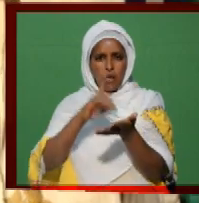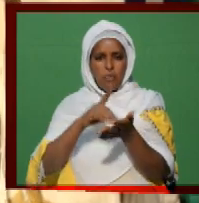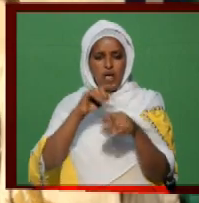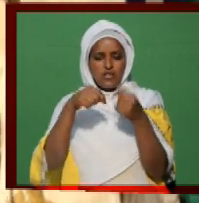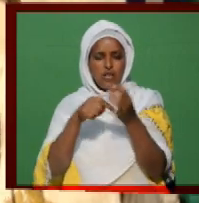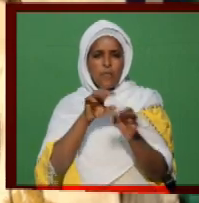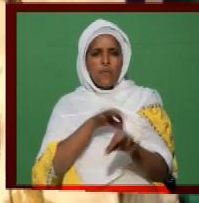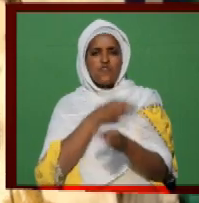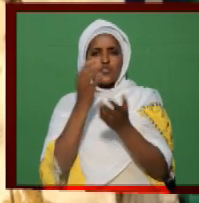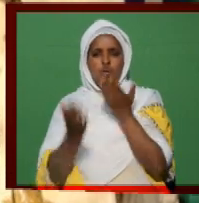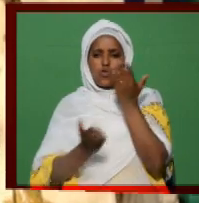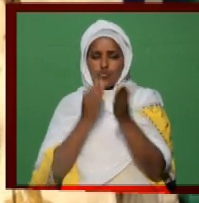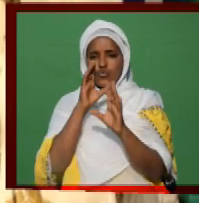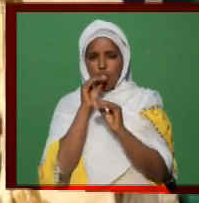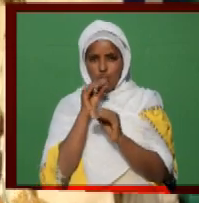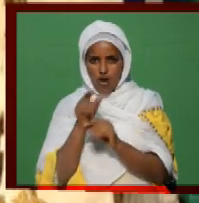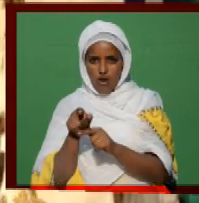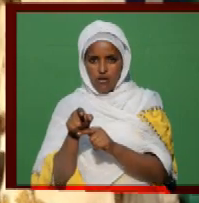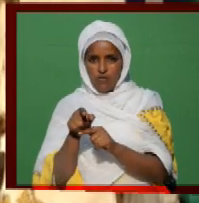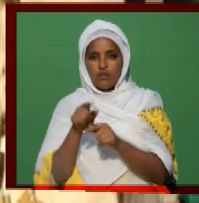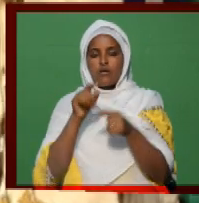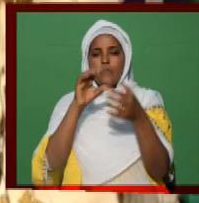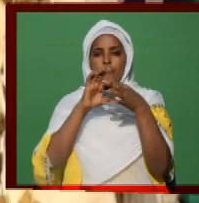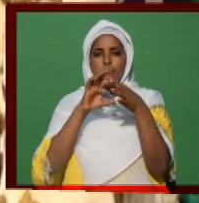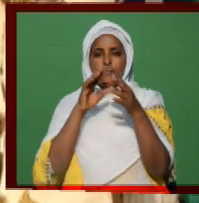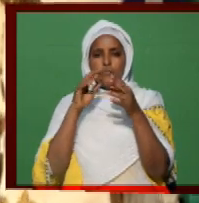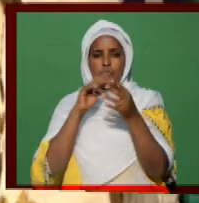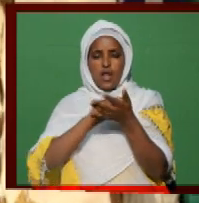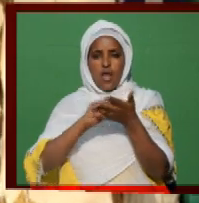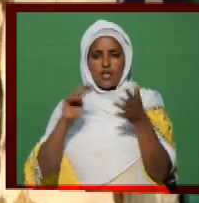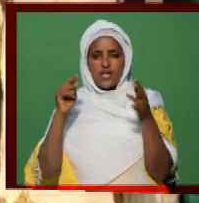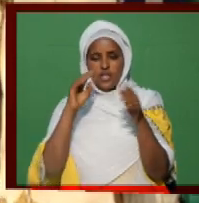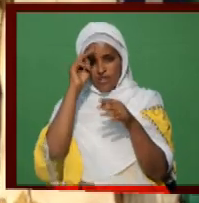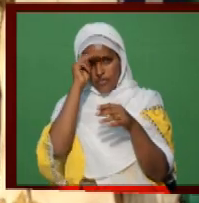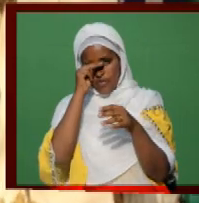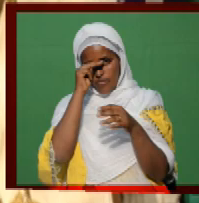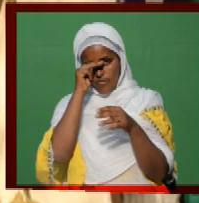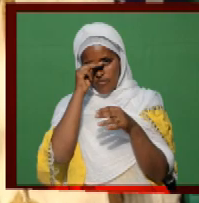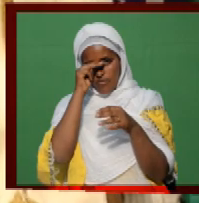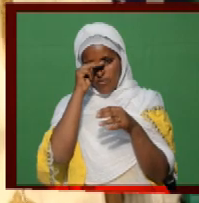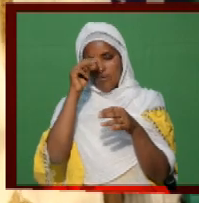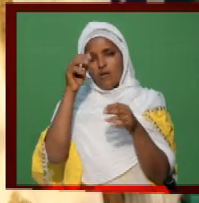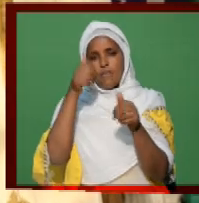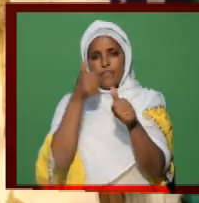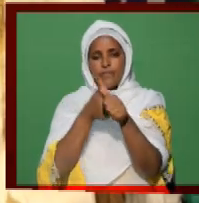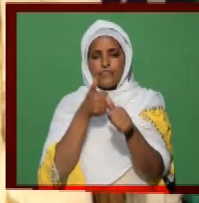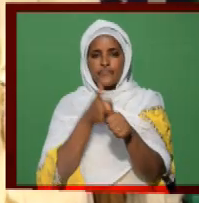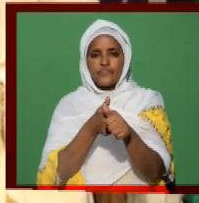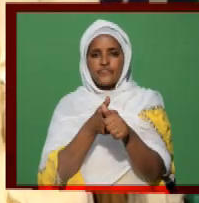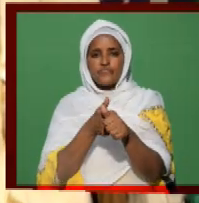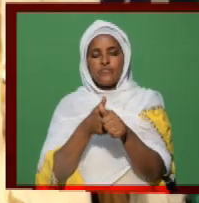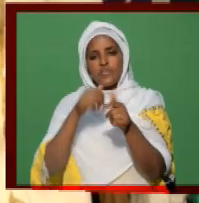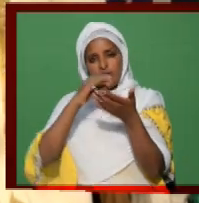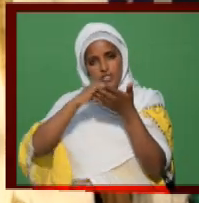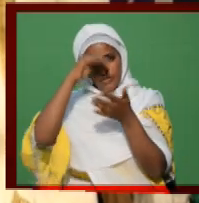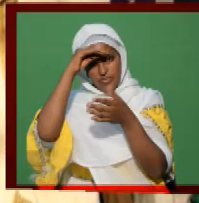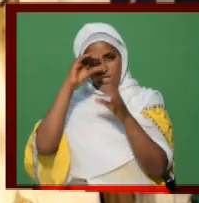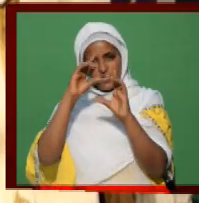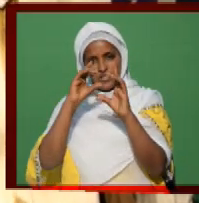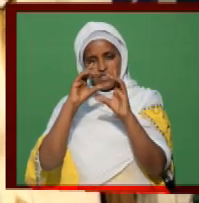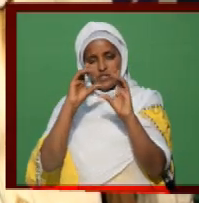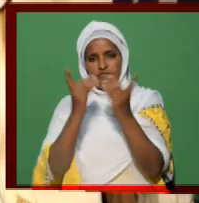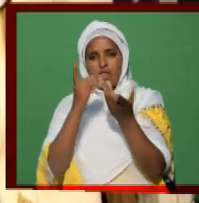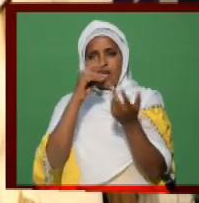ስለ መንፈሳዊ አገልግሎቱ እናወራለን። መላከ ጥበብ ስሜና አበበ የምራብ ጎጃም ሀገረ ስብከት ትምርት ክፍል